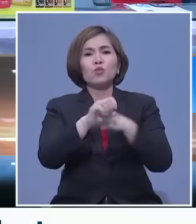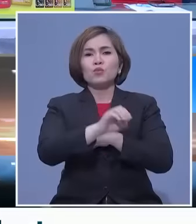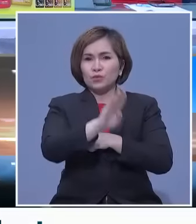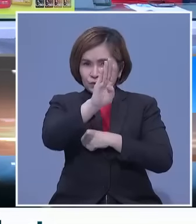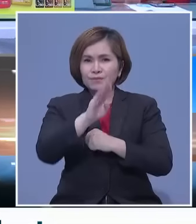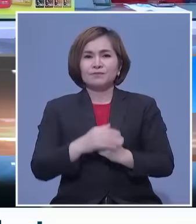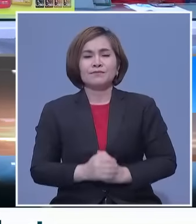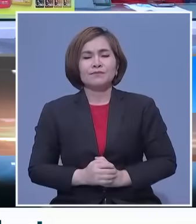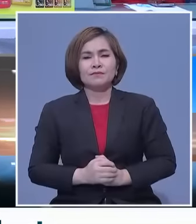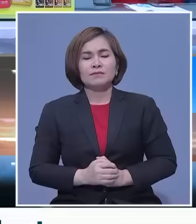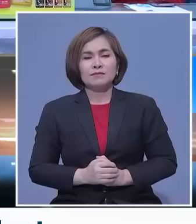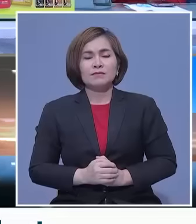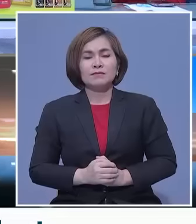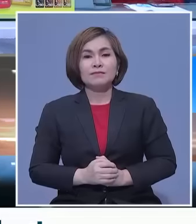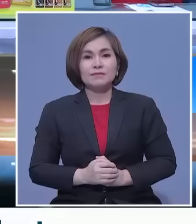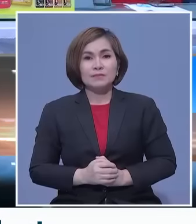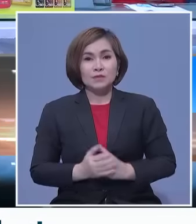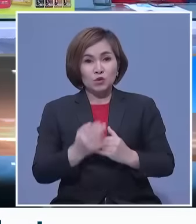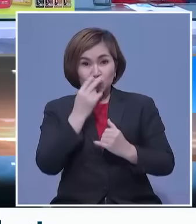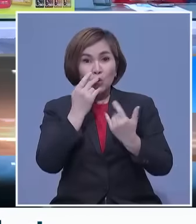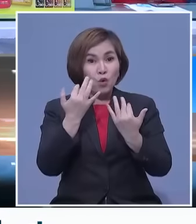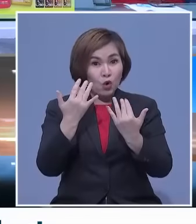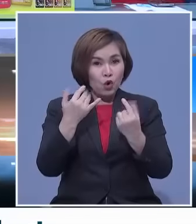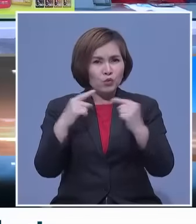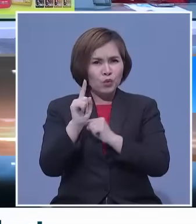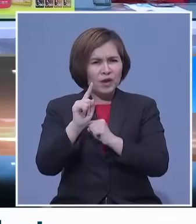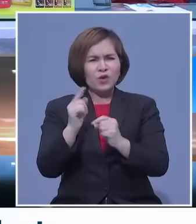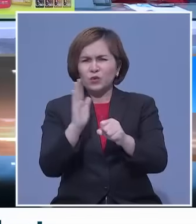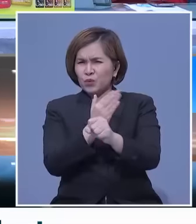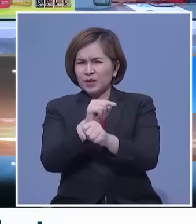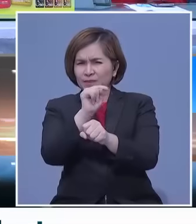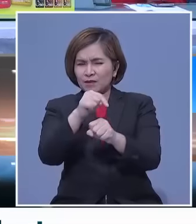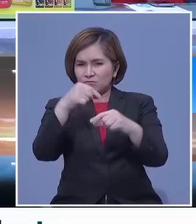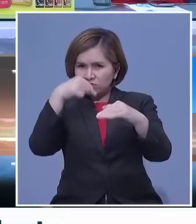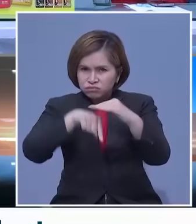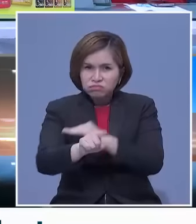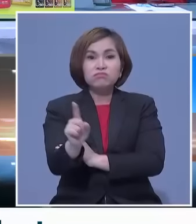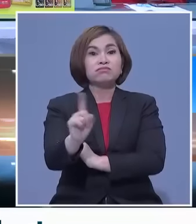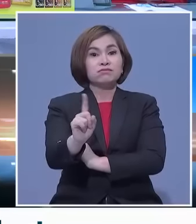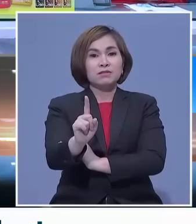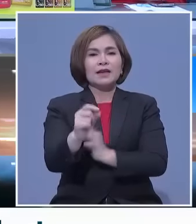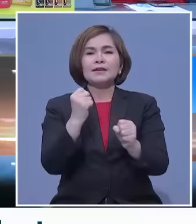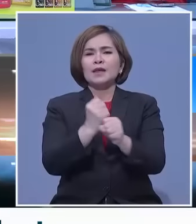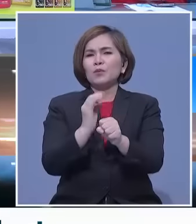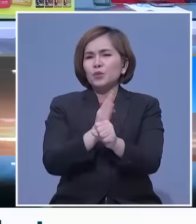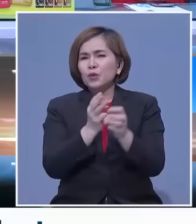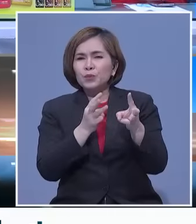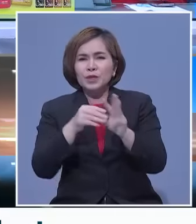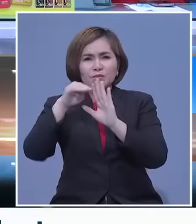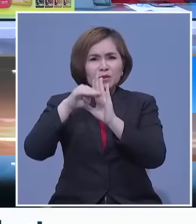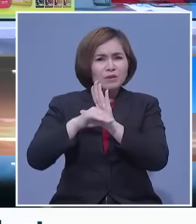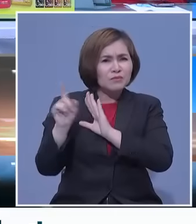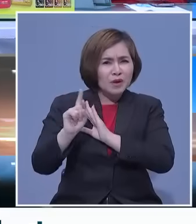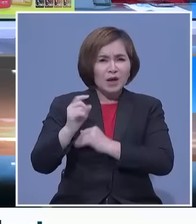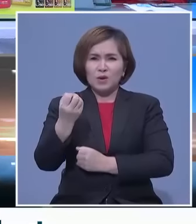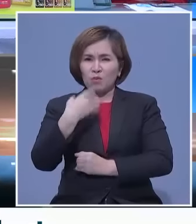การณ์ที่เกิดขึ้นแต่ขณะเดียวกันคุณผู้ชมเราต้องมาลองถอดรหัสของโมเดลธุรกิจนี้นะคะว่าจริงๆแล้วเคทำยังไงกันแล้วไอ้ที่